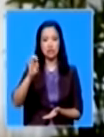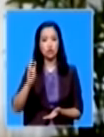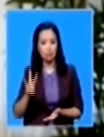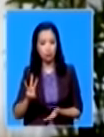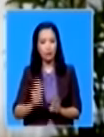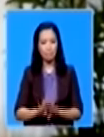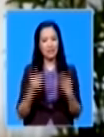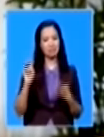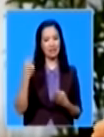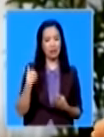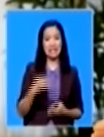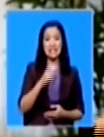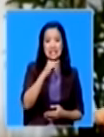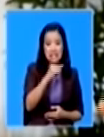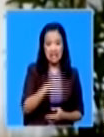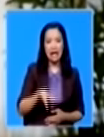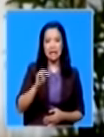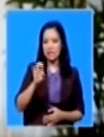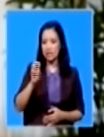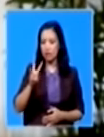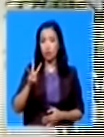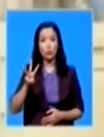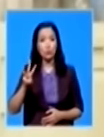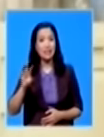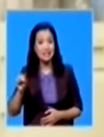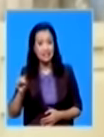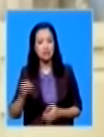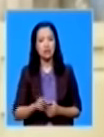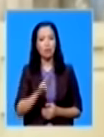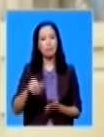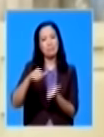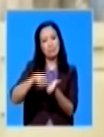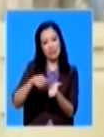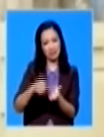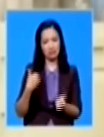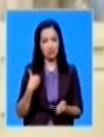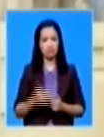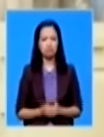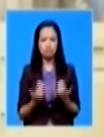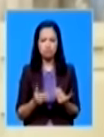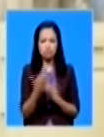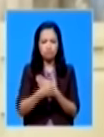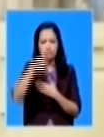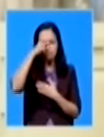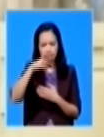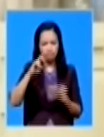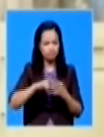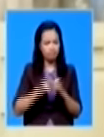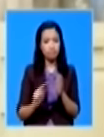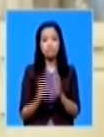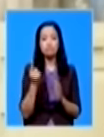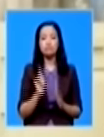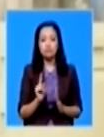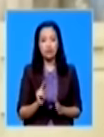ใหม่วันนี้นะก็คือเรื่องว่าระบบภาษีไปไหนเพราะว่าวันนี้บ้านเมืองเราเนี่ย มันมีปัญหาอันแรกที่สุดก็คือ